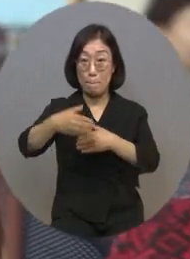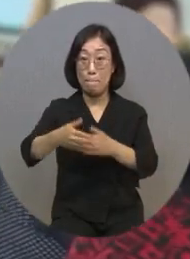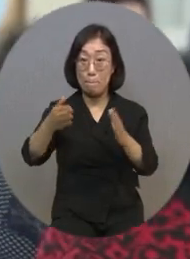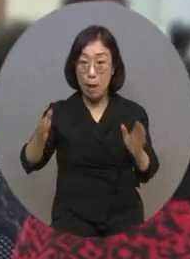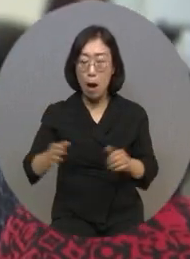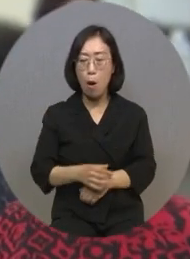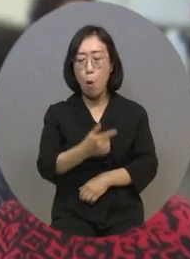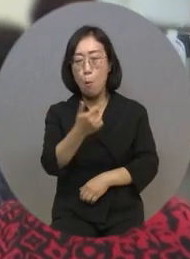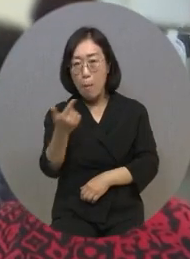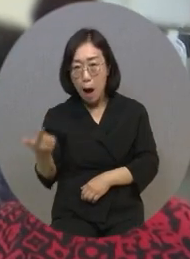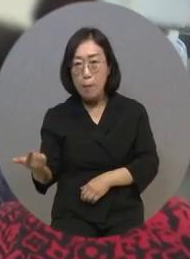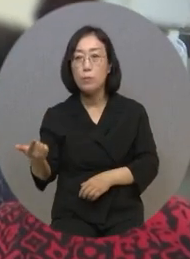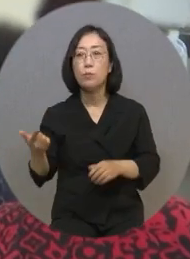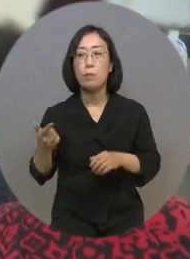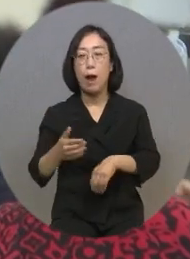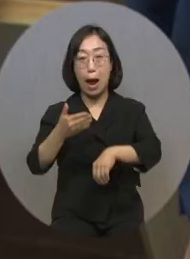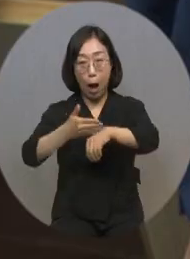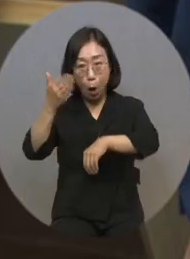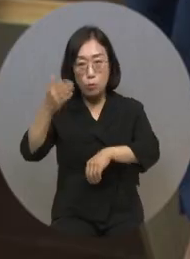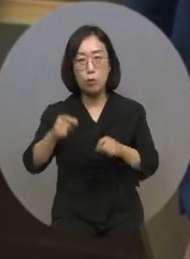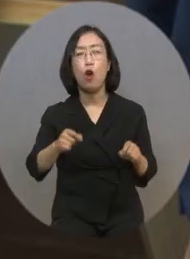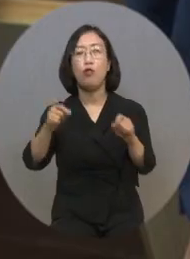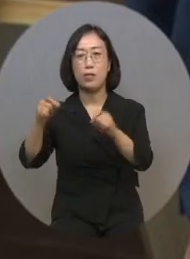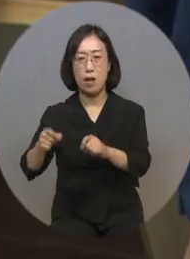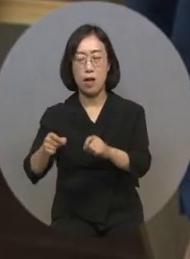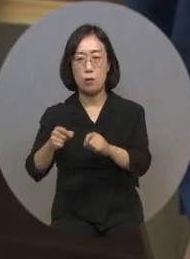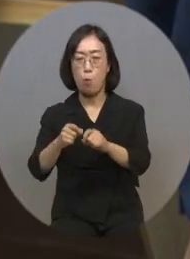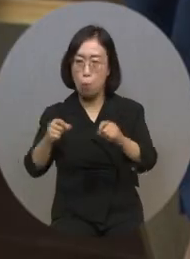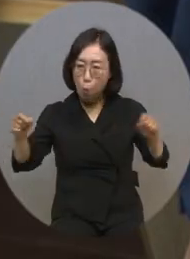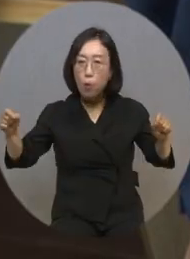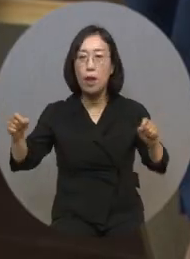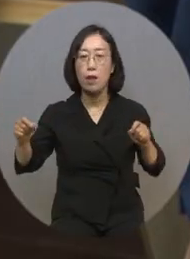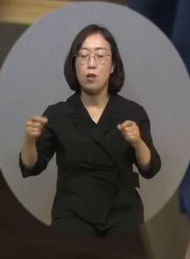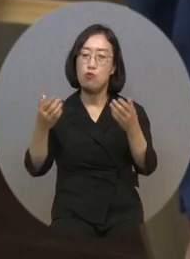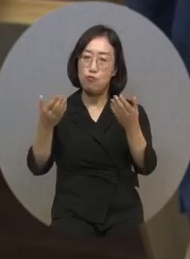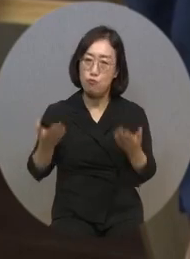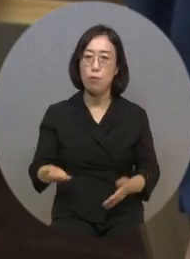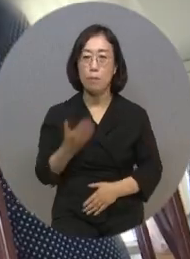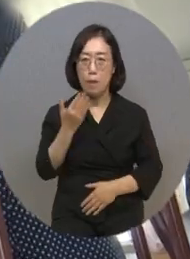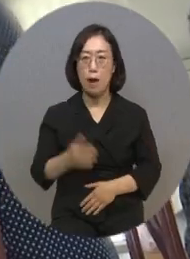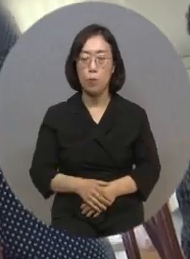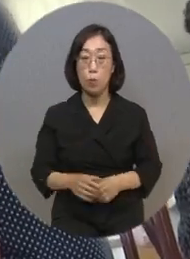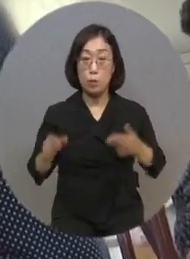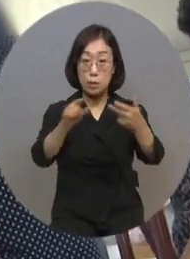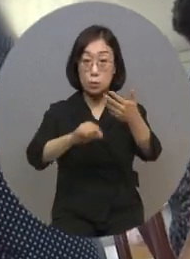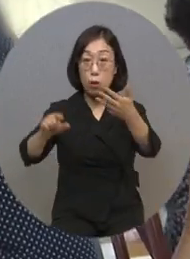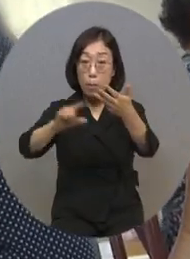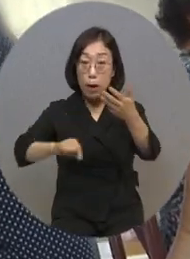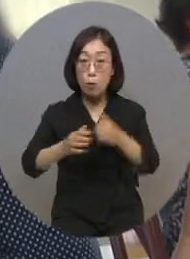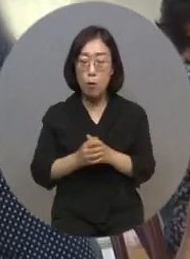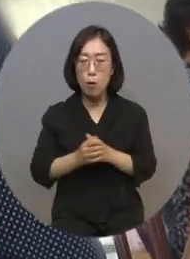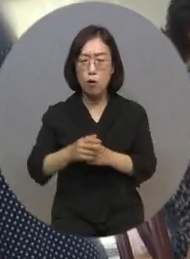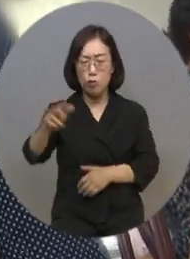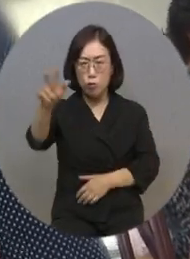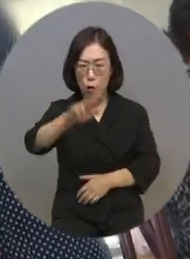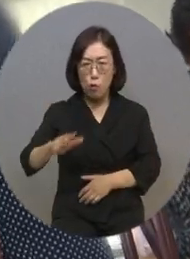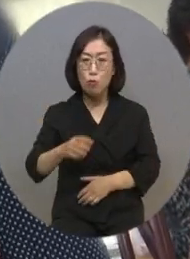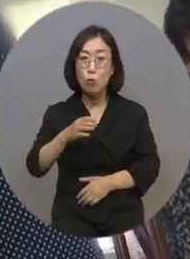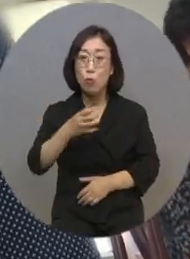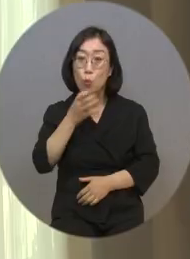9시까지로 연장한다는 계획입니다. 또 폭염 기간인 7월에서 8월에는 전국의 경로당과